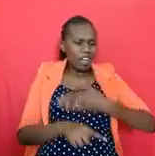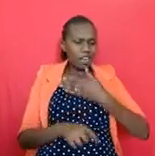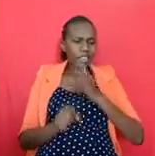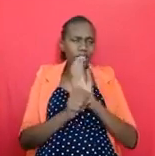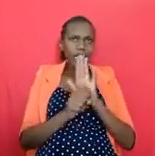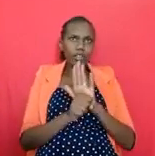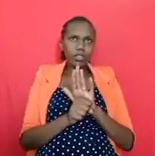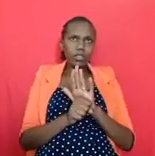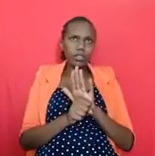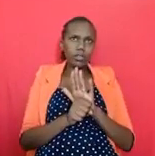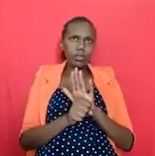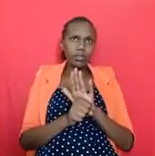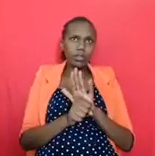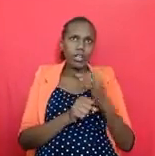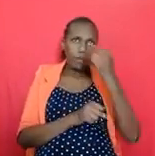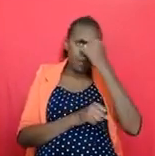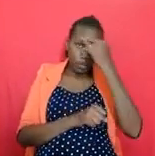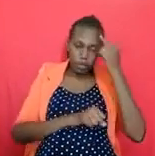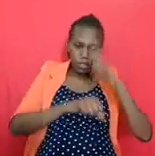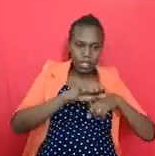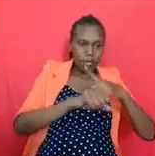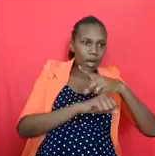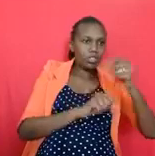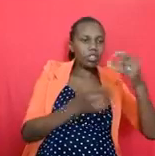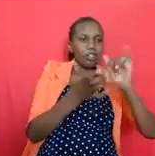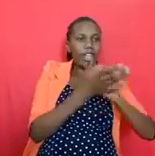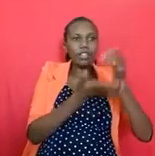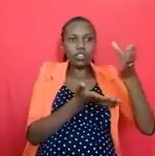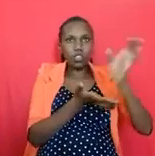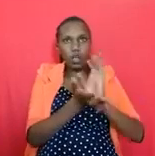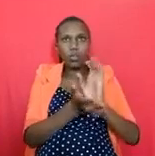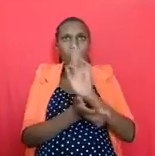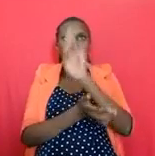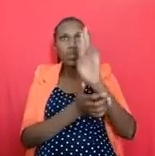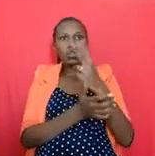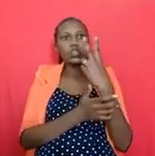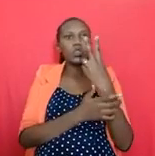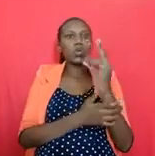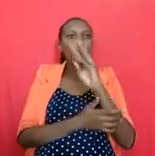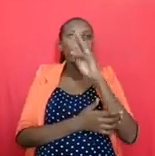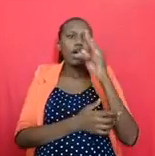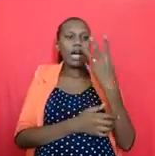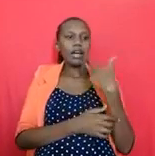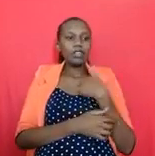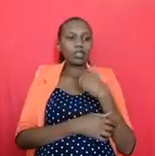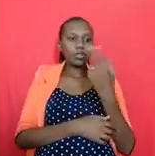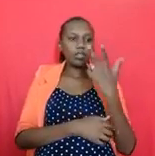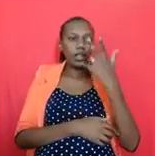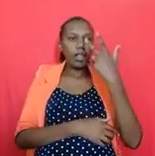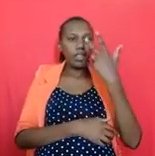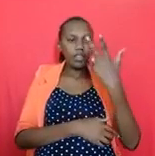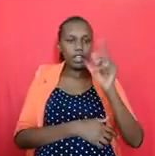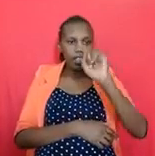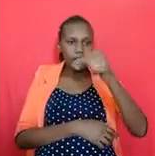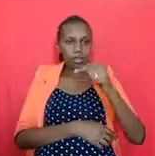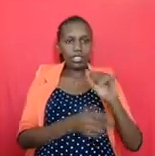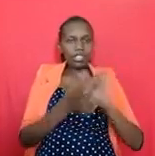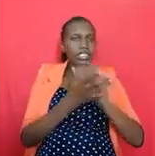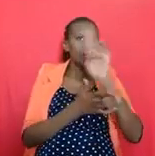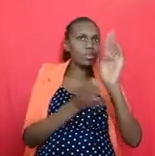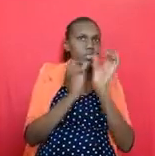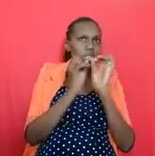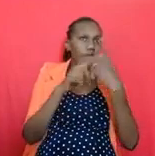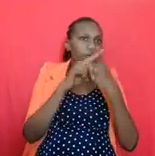muno tondu akiuma nduka iyo ahuthirite ciringi ngiri ithatu akigura indo iria atarenda no